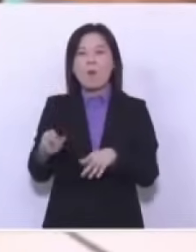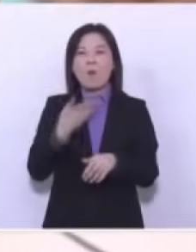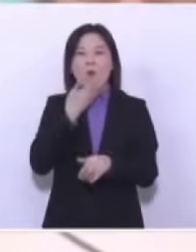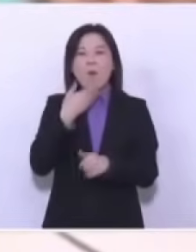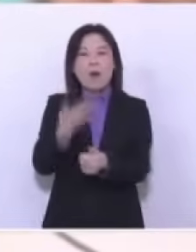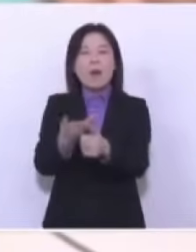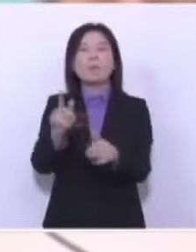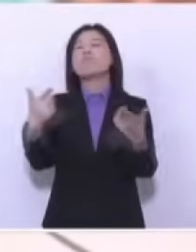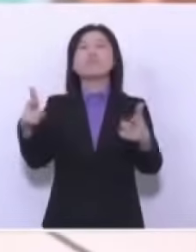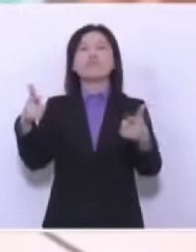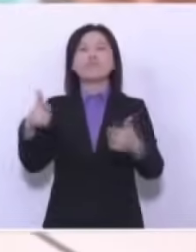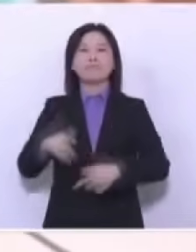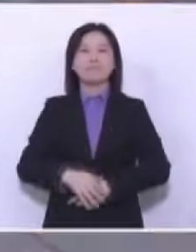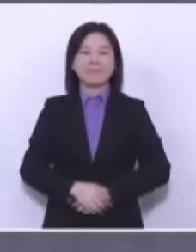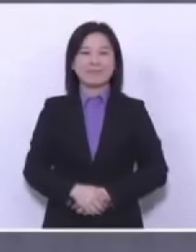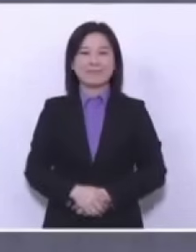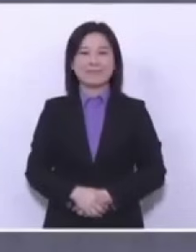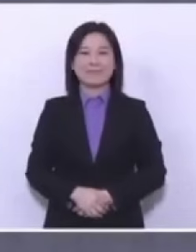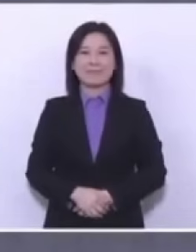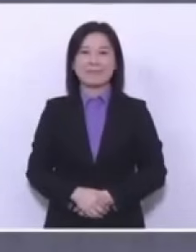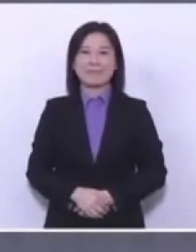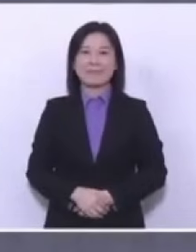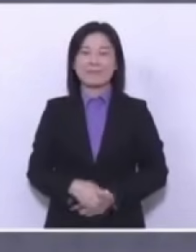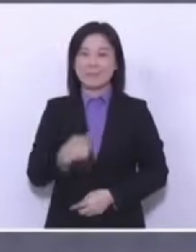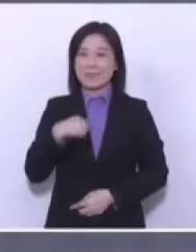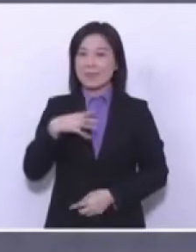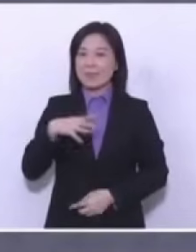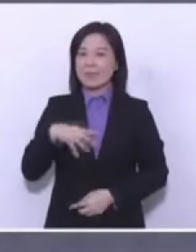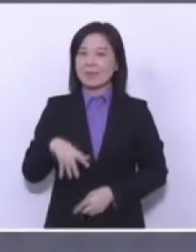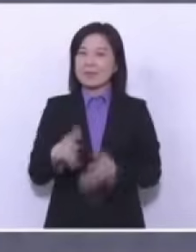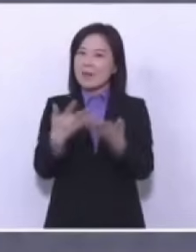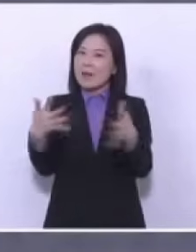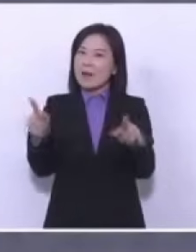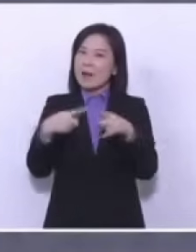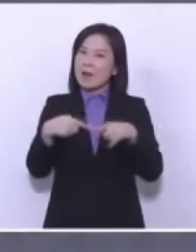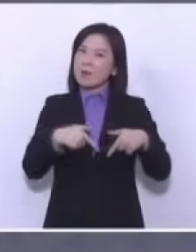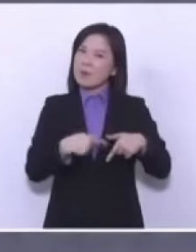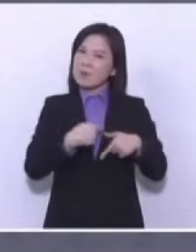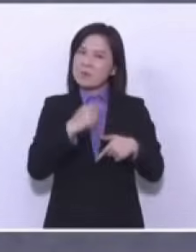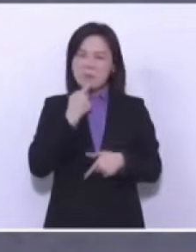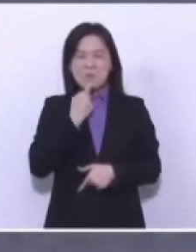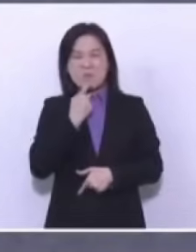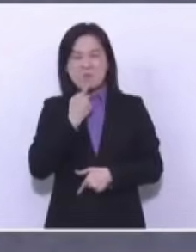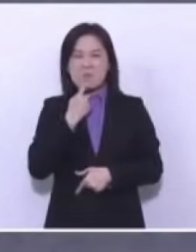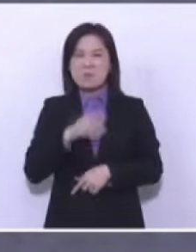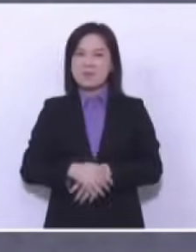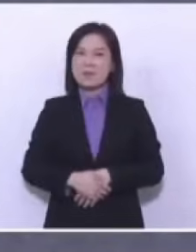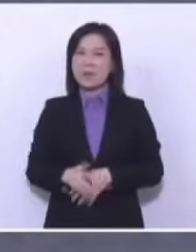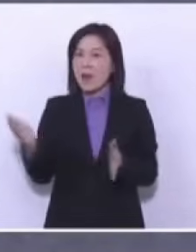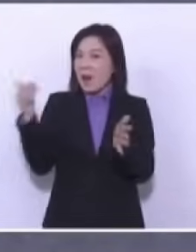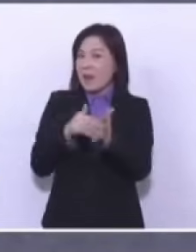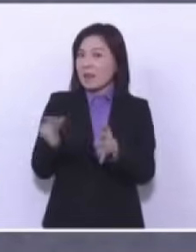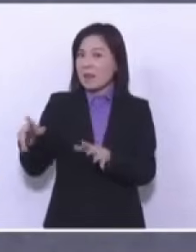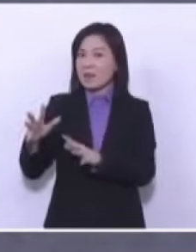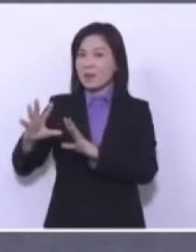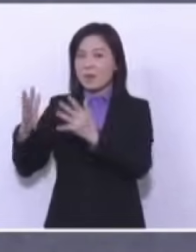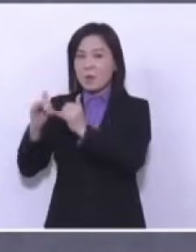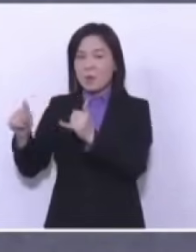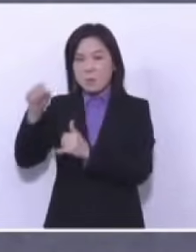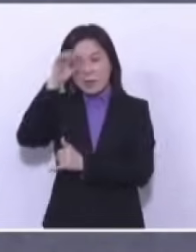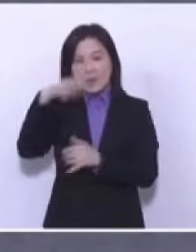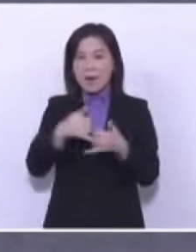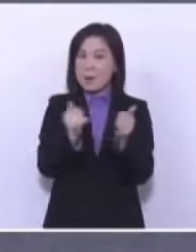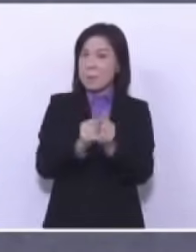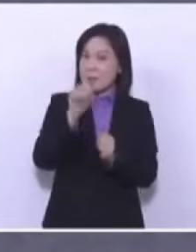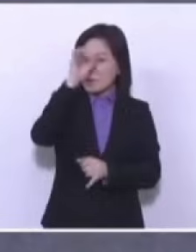当然我也知道很多人内心还是有疑问，到底蓝白合不合，我还是